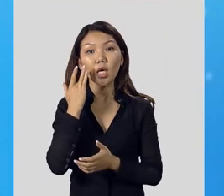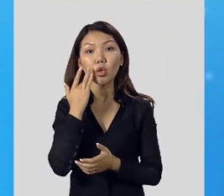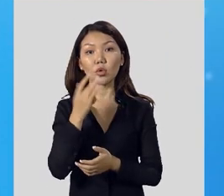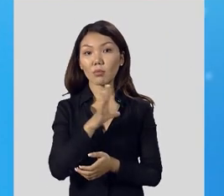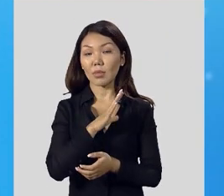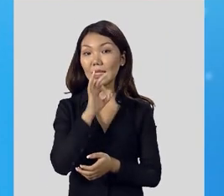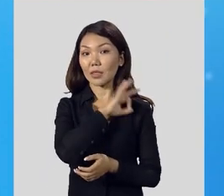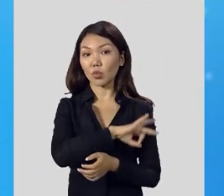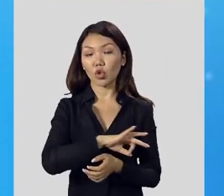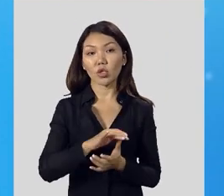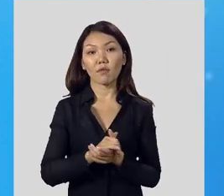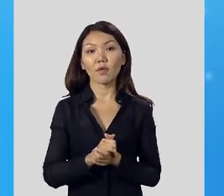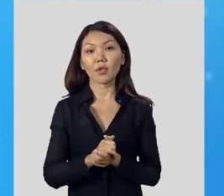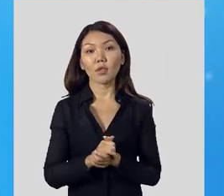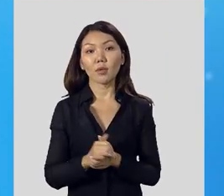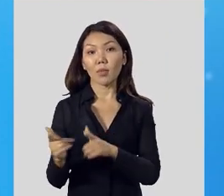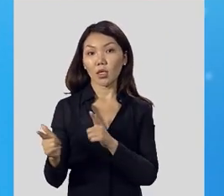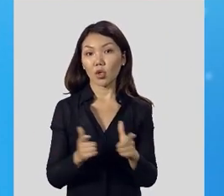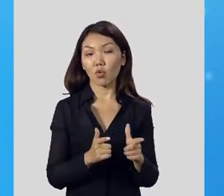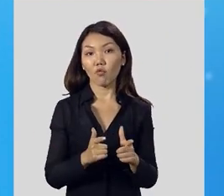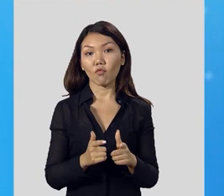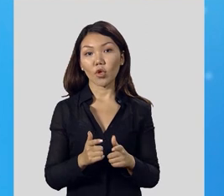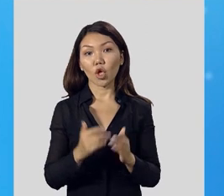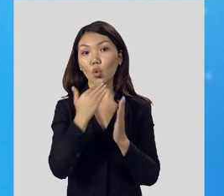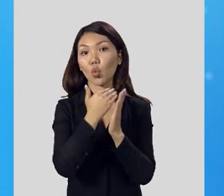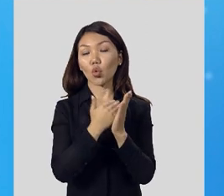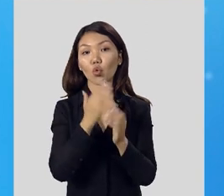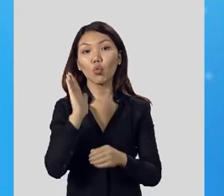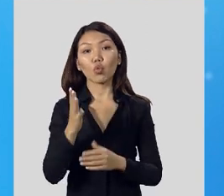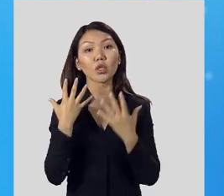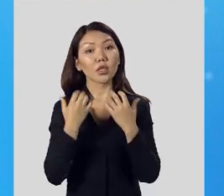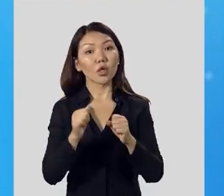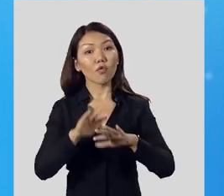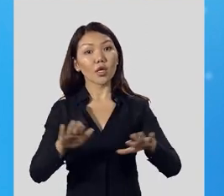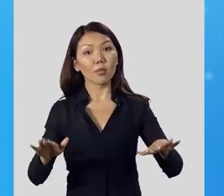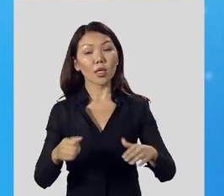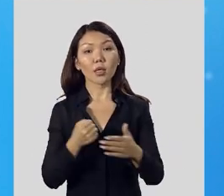были использованы для подготовки к уроку. Будьте